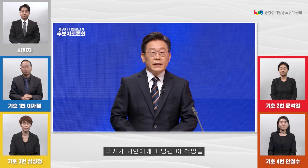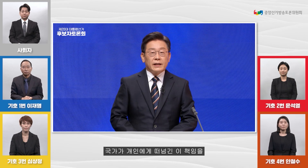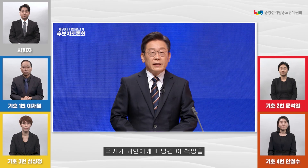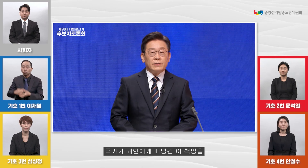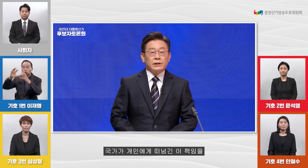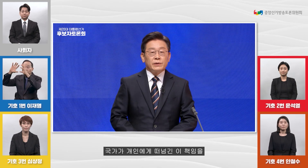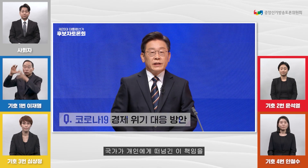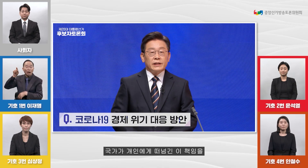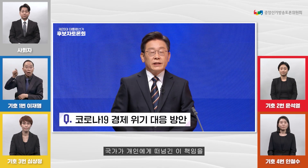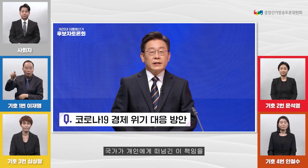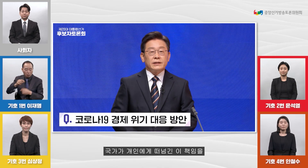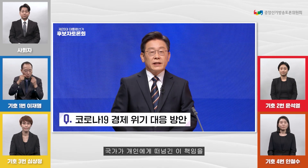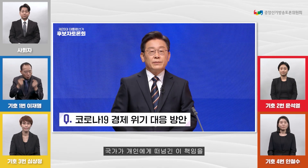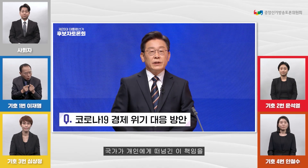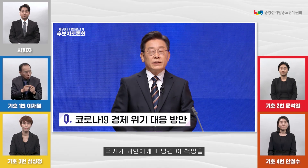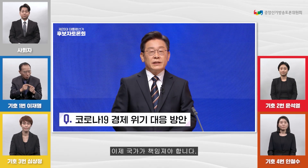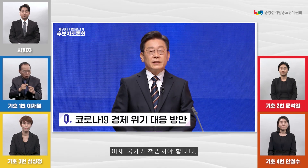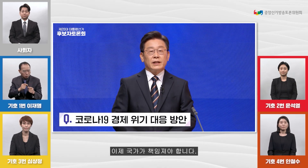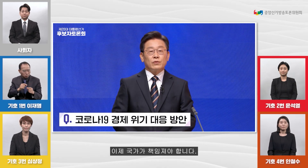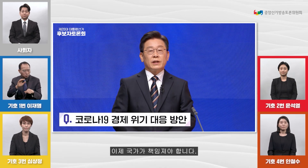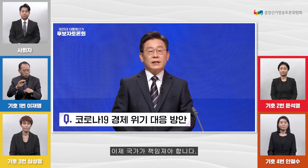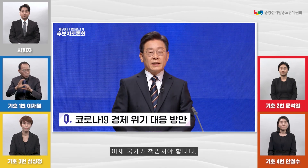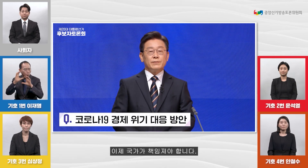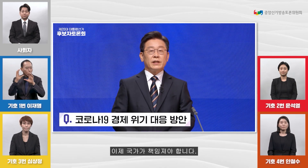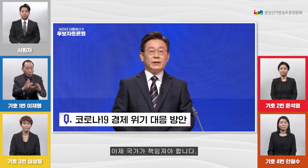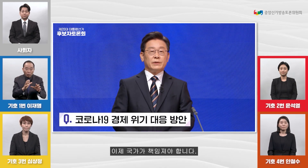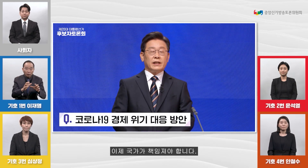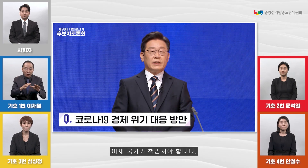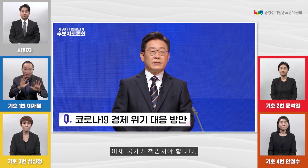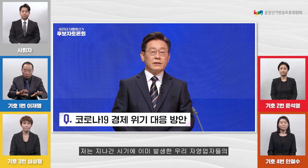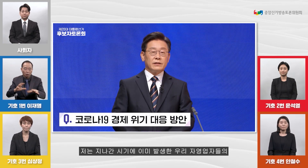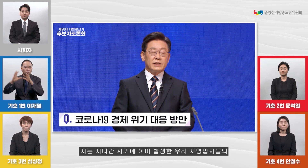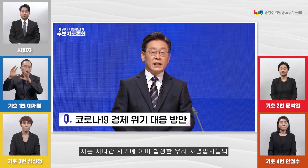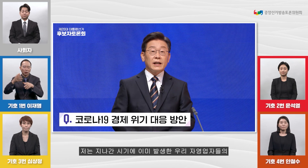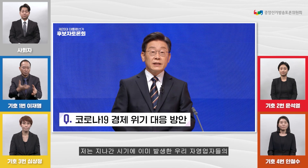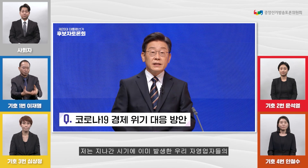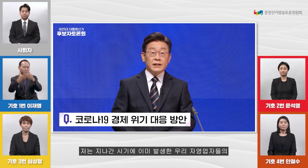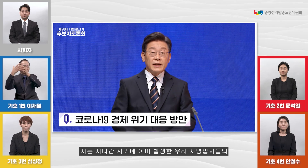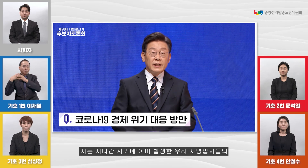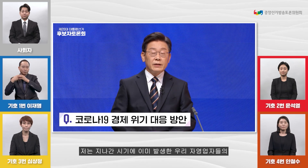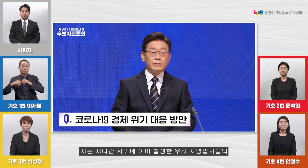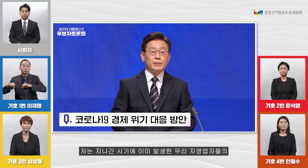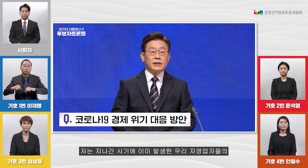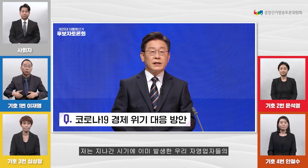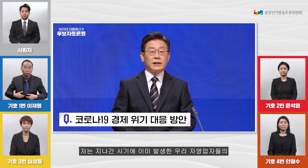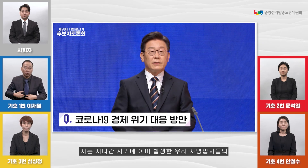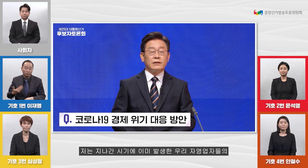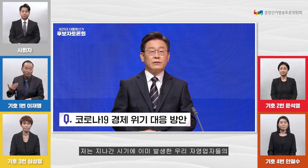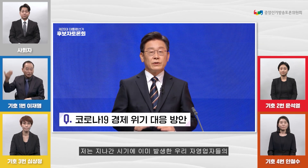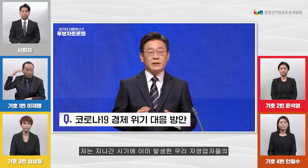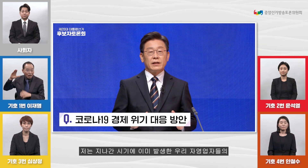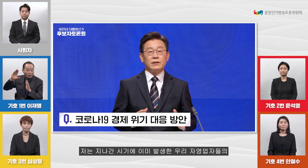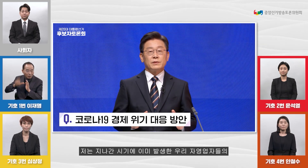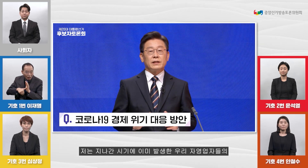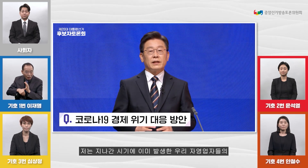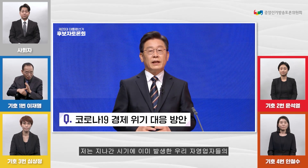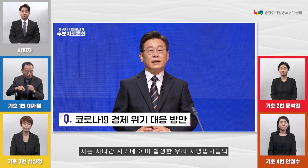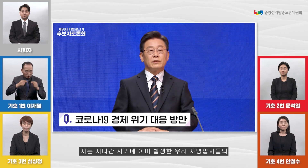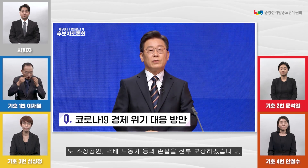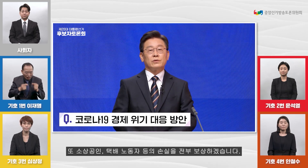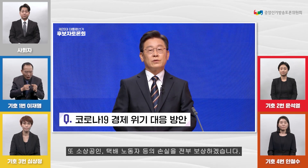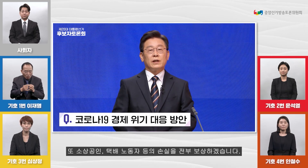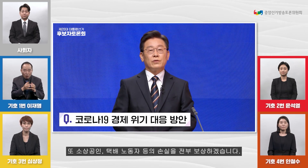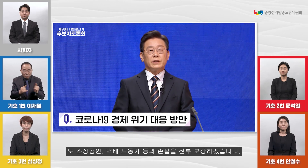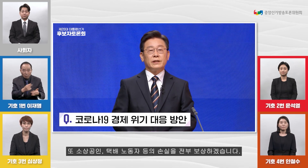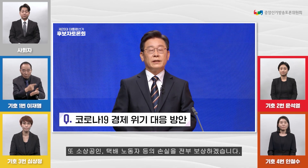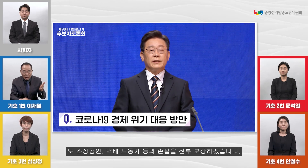국가가 개인에게 떠넘긴 이 책임을 이제 국가가 책임져야 합니다. 저는 지나간 시기에 이미 발생한 우리 자영업자들의